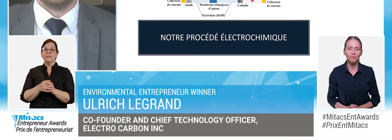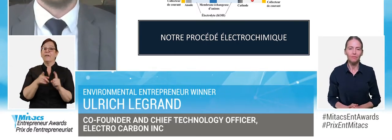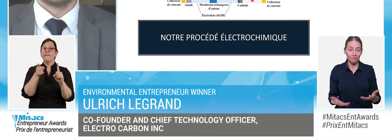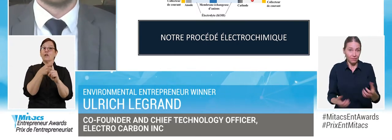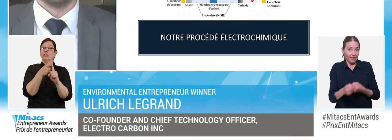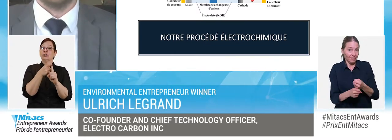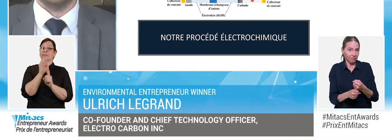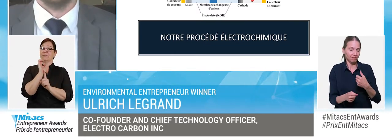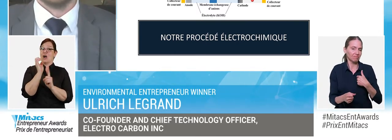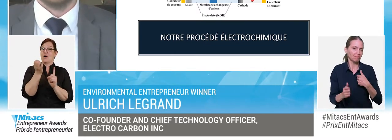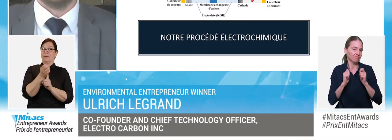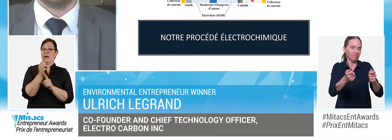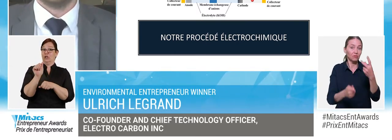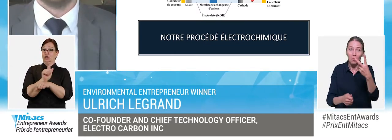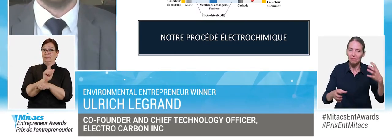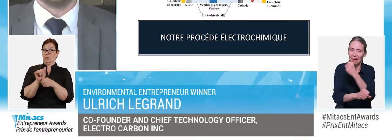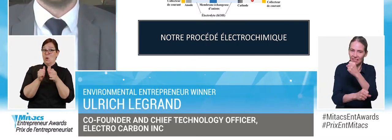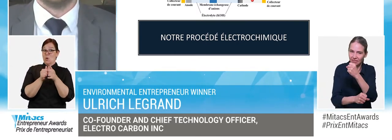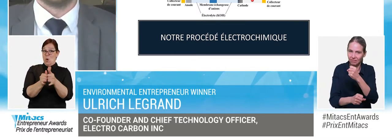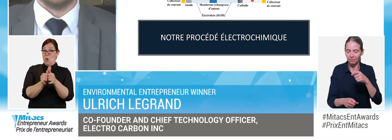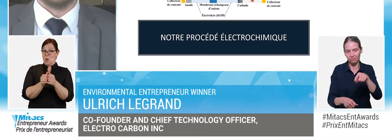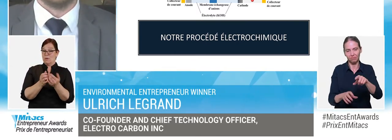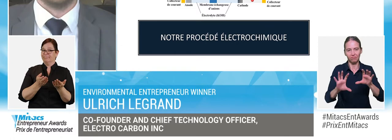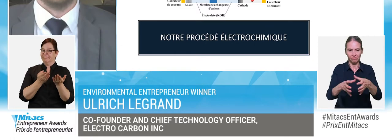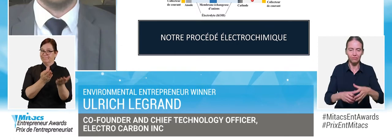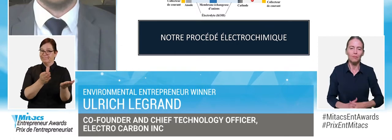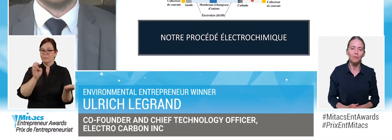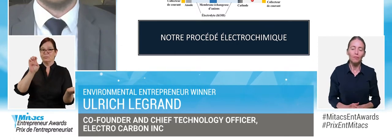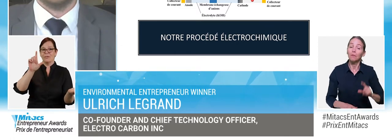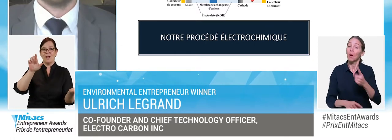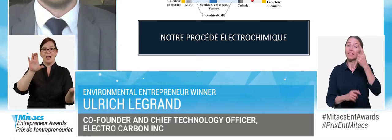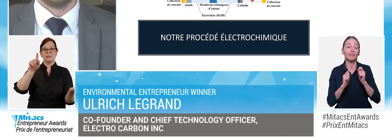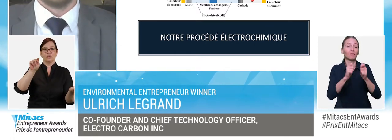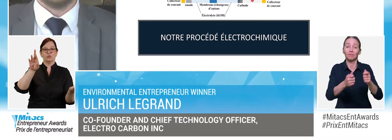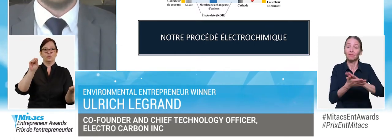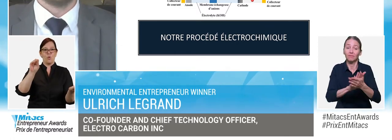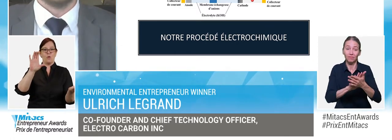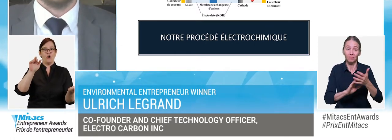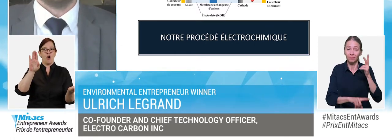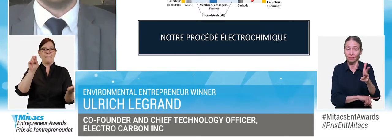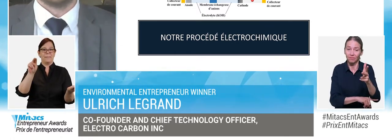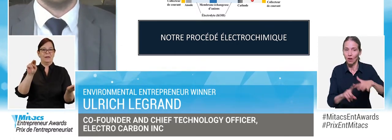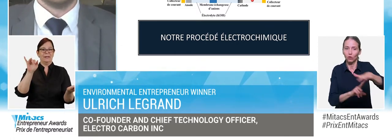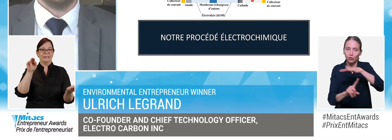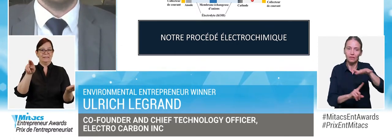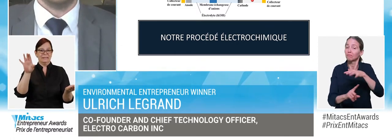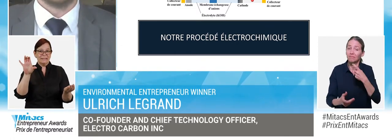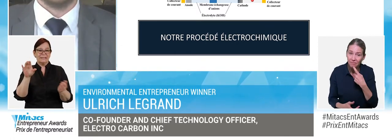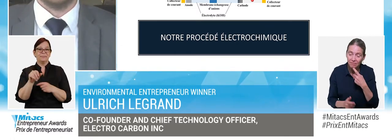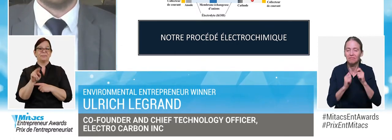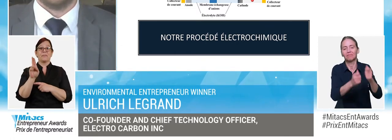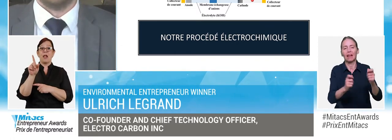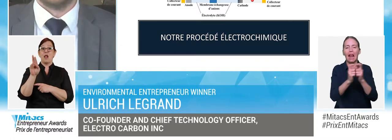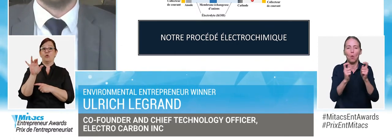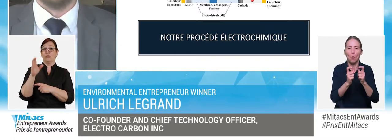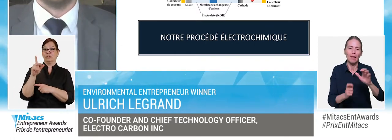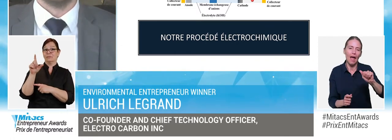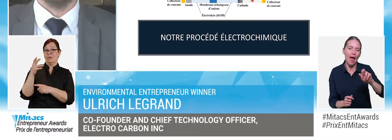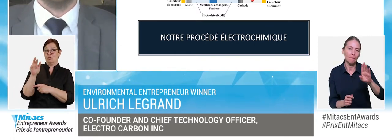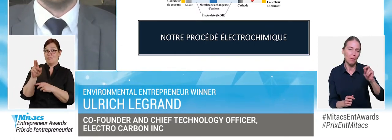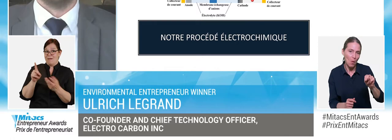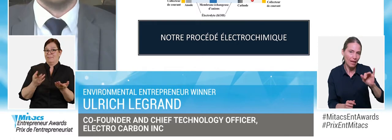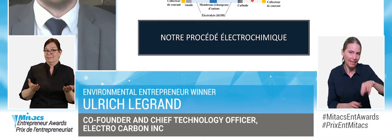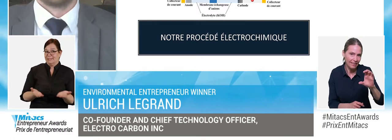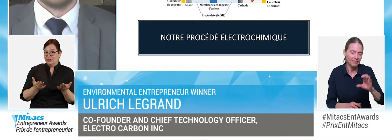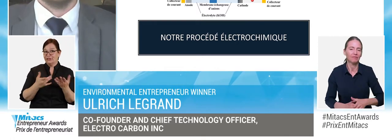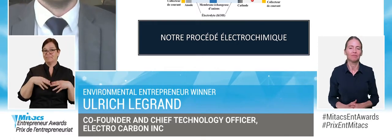L'acide formique, quant à lui, est utilisé dans les secteurs agricoles et textiles et dans les piles à combustible directes à l'acide formique, phase